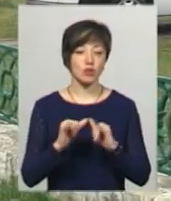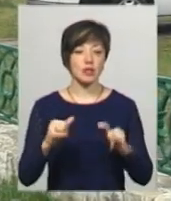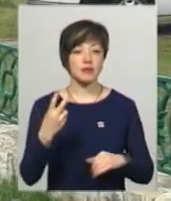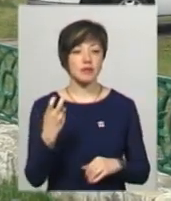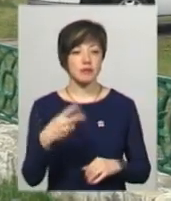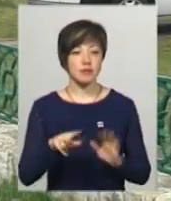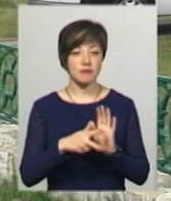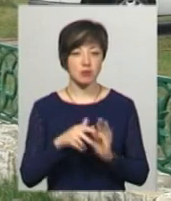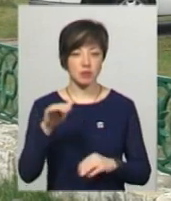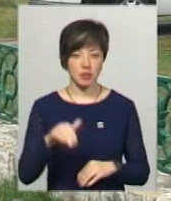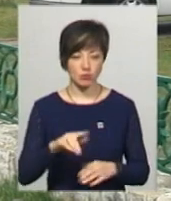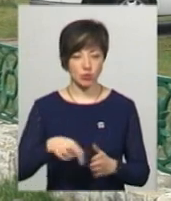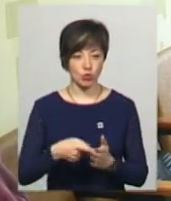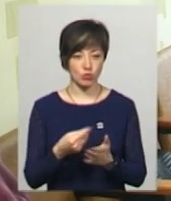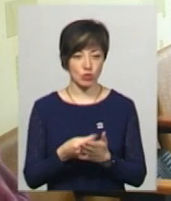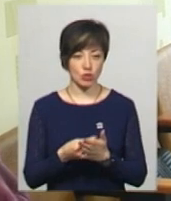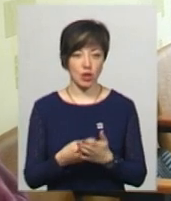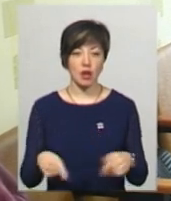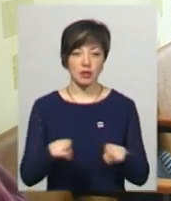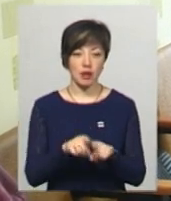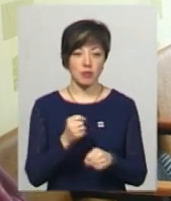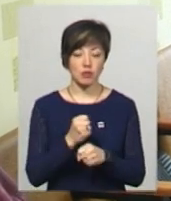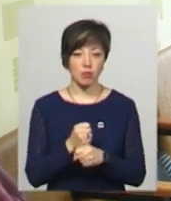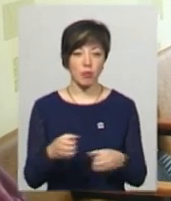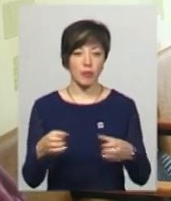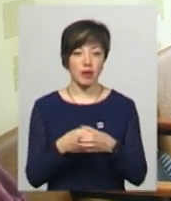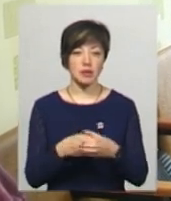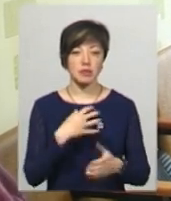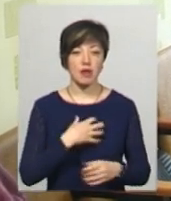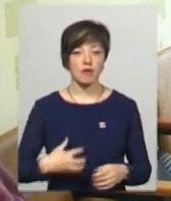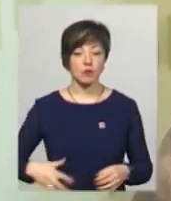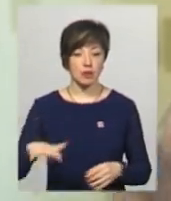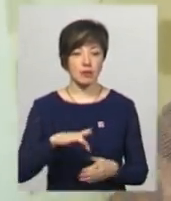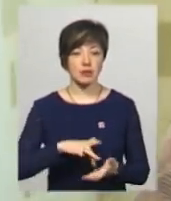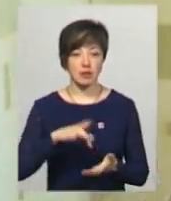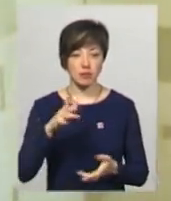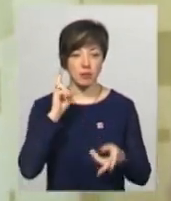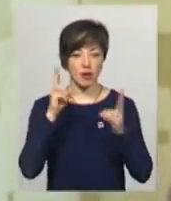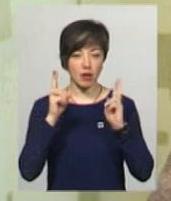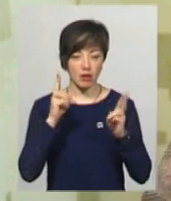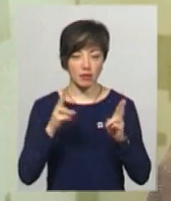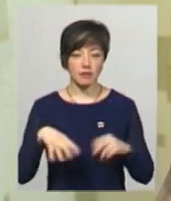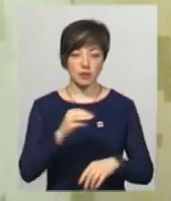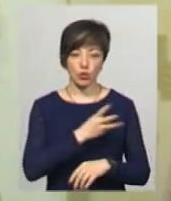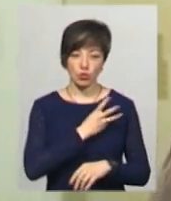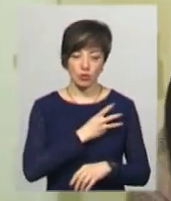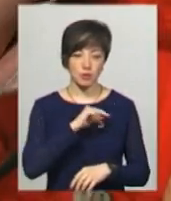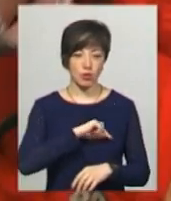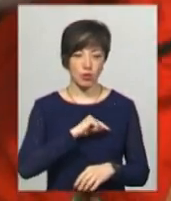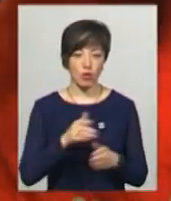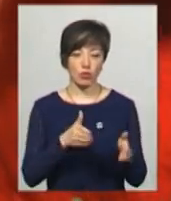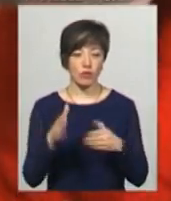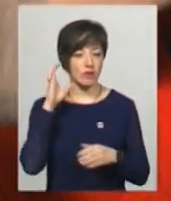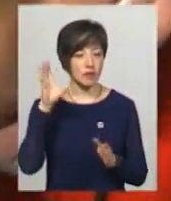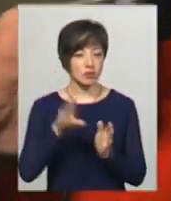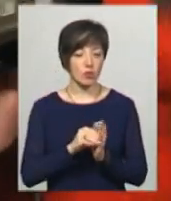228 тисяч – з міського бюджету. А так працює мобільна бригада Славуцького терцентру. Перукар підстригає всіх охочих, психолог готова